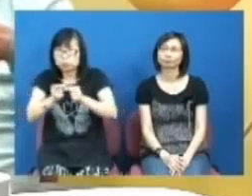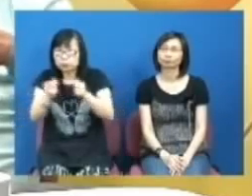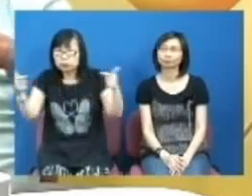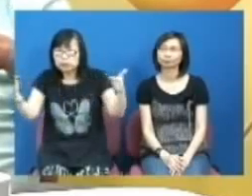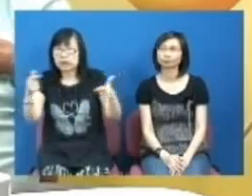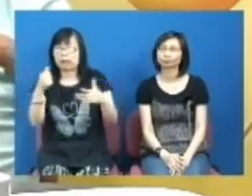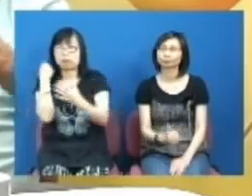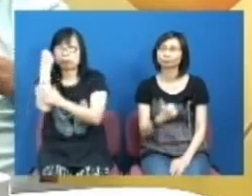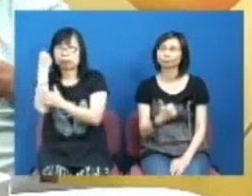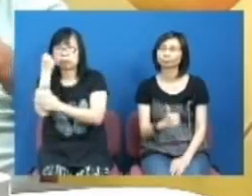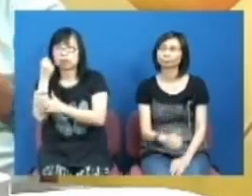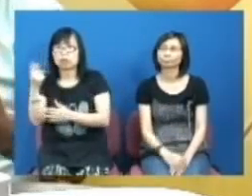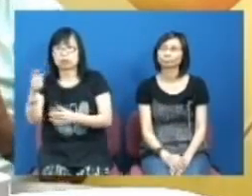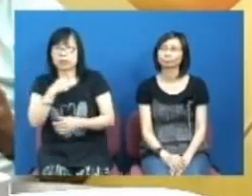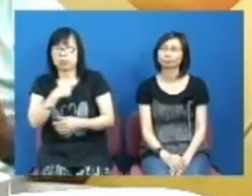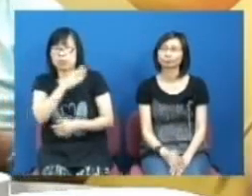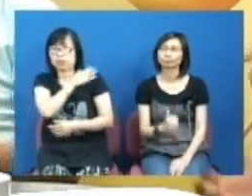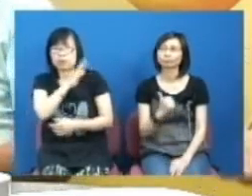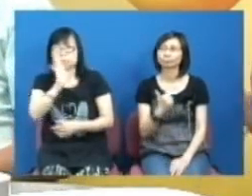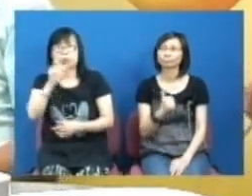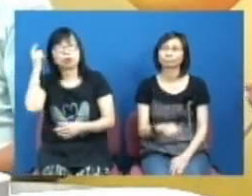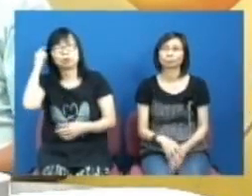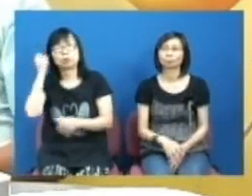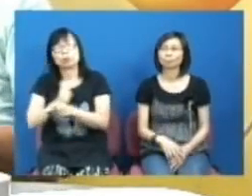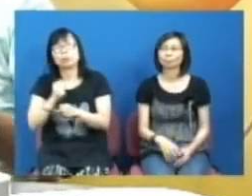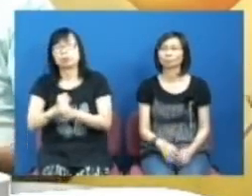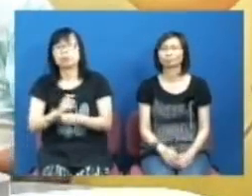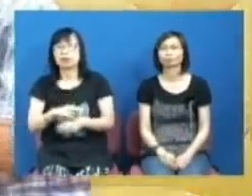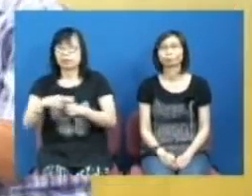局面的時候，他覺得要負責，他不想這樣做。 臨界點，即是我